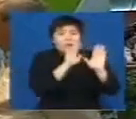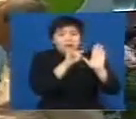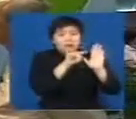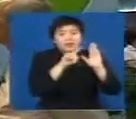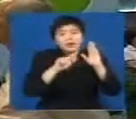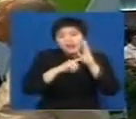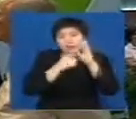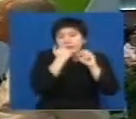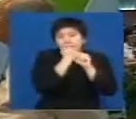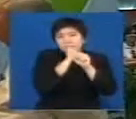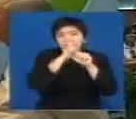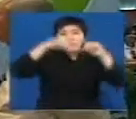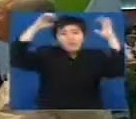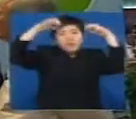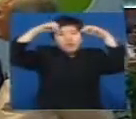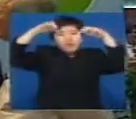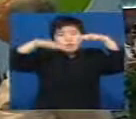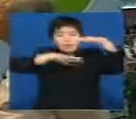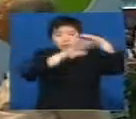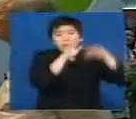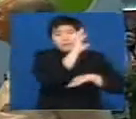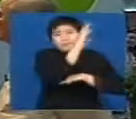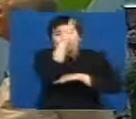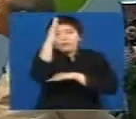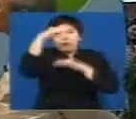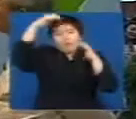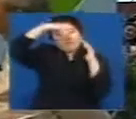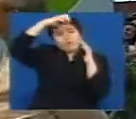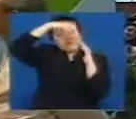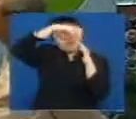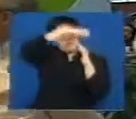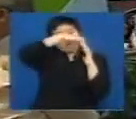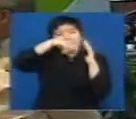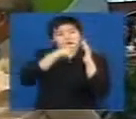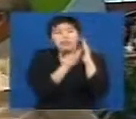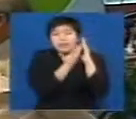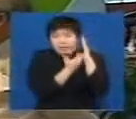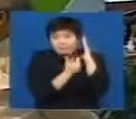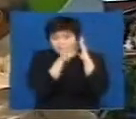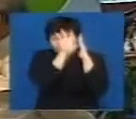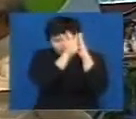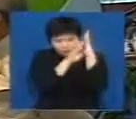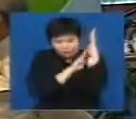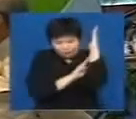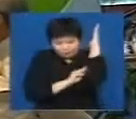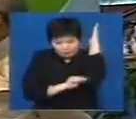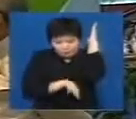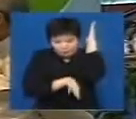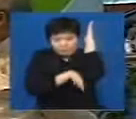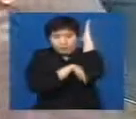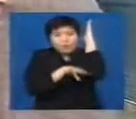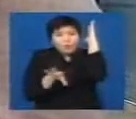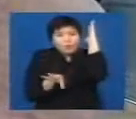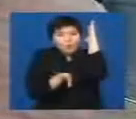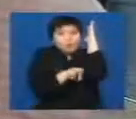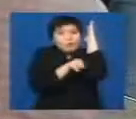าที่ข้างบนก็คือรองรับฝนนะเป็นหลังคาบ้านนะมีฝนตกนะฮะต้องประวิงต้องดูต้องซึมน้ำใครล่ะ